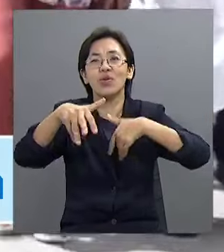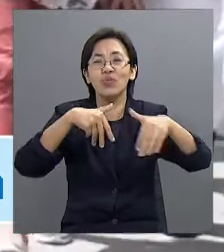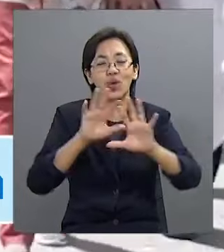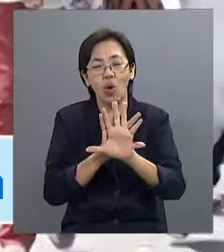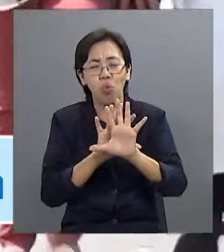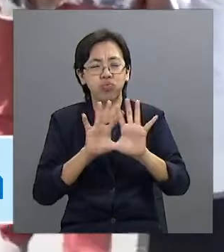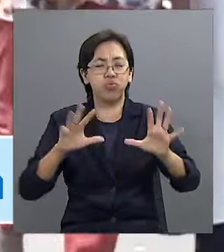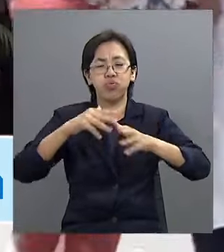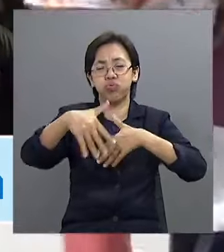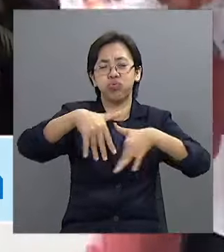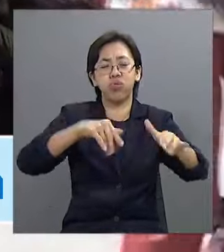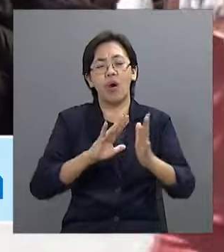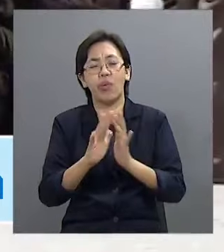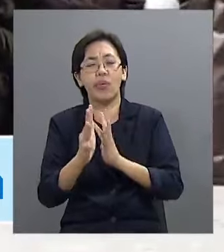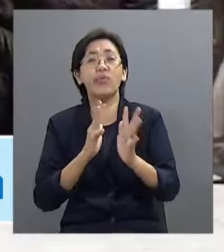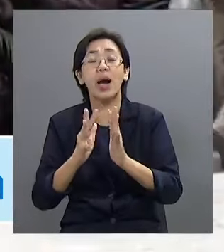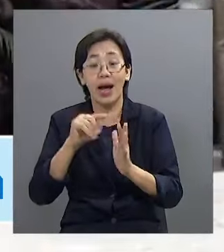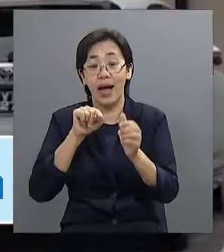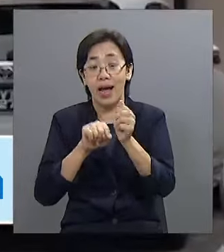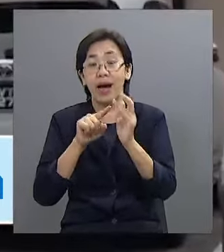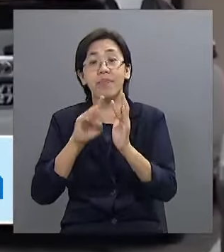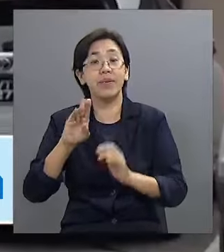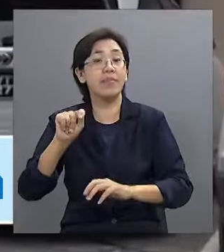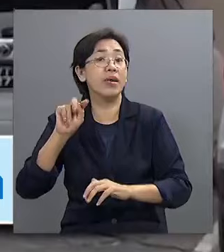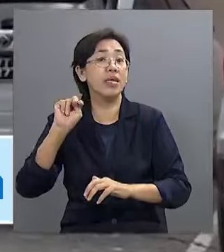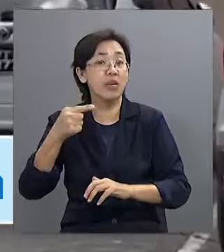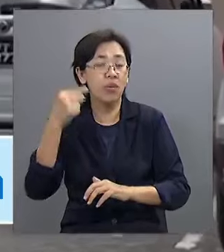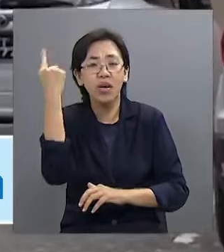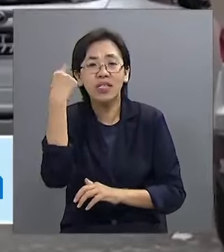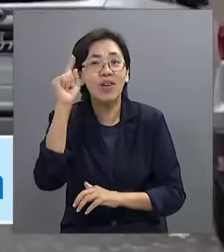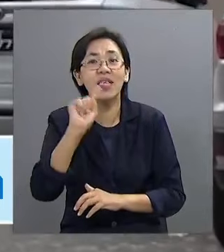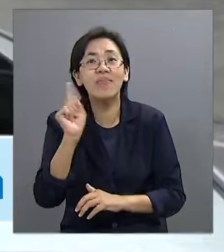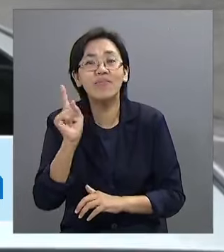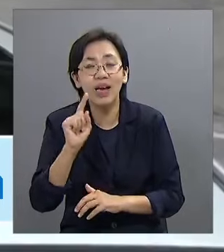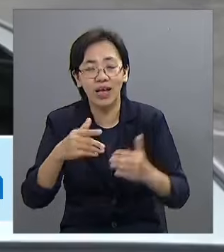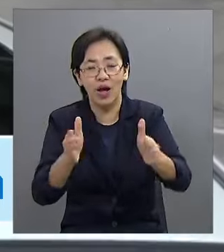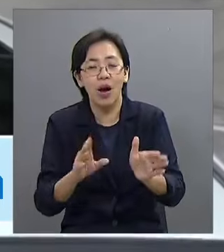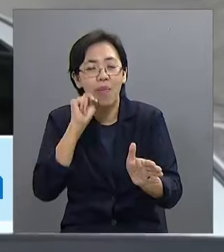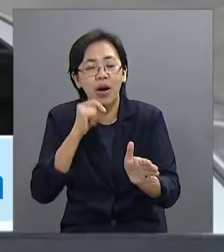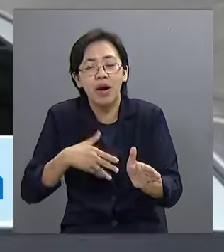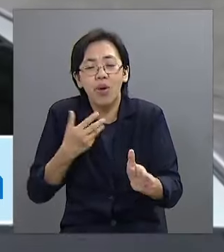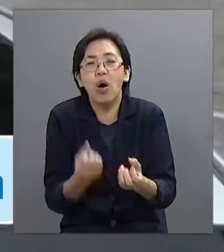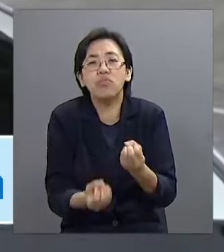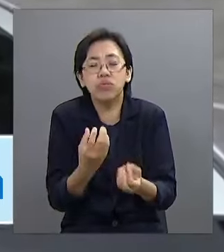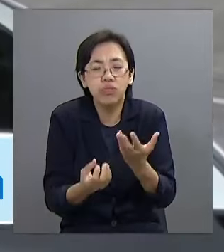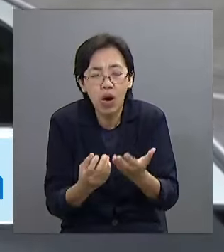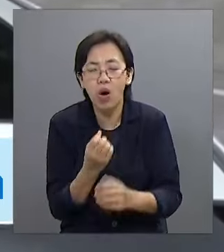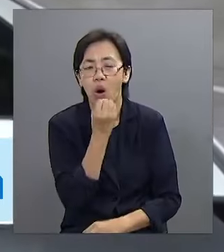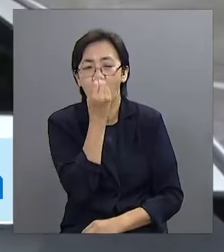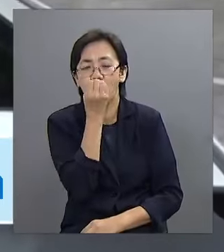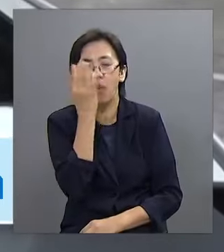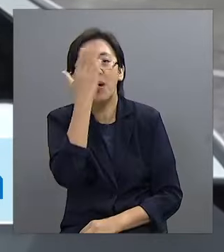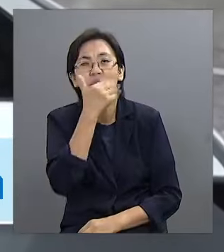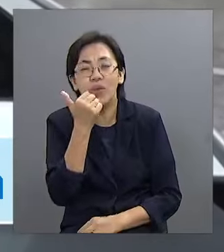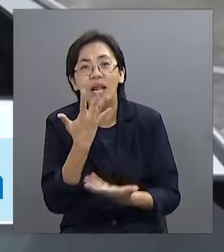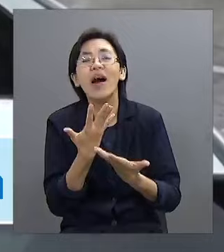ญในพื้นที่อำเภอเบตงนะคะมีอะไรกันบ้างมาดูกันนะคะก็มีบ่อน้ำร้อนมีสวนไม้ดอกเมืองหนาวอุโมงค์ปิยมิตรสก